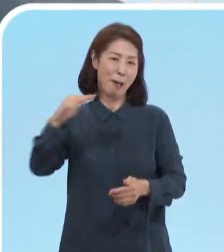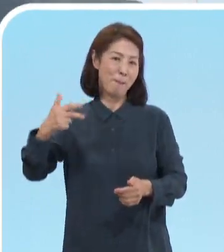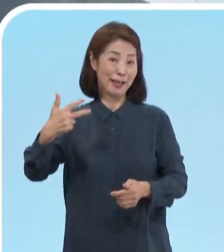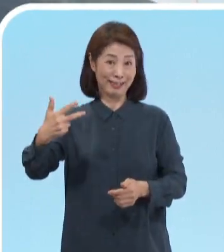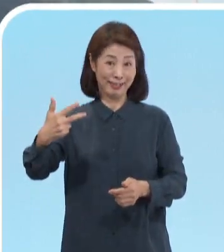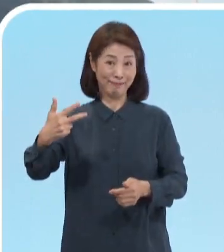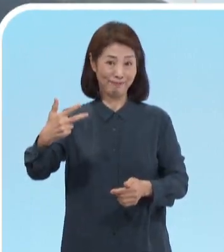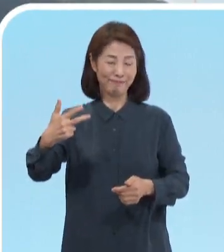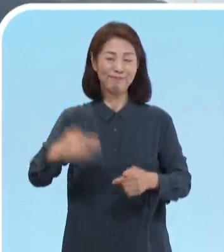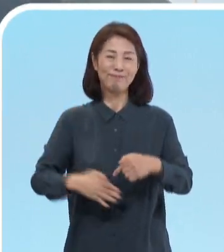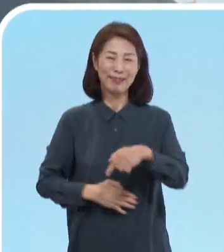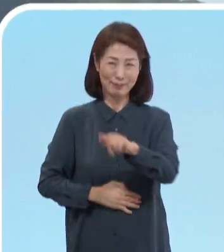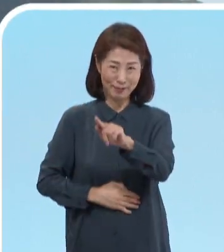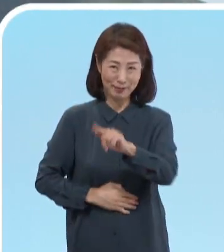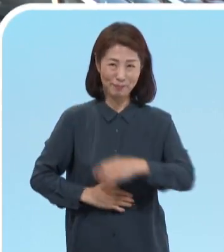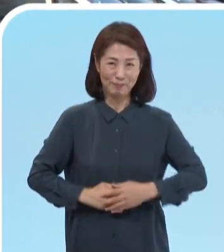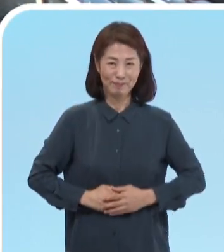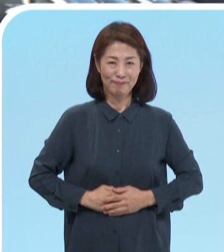丹波市から行ってみよう。